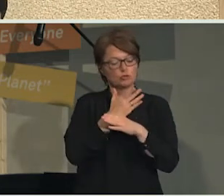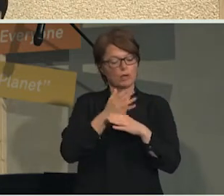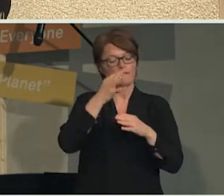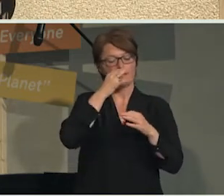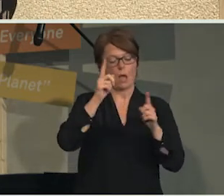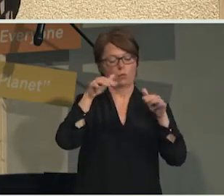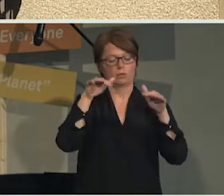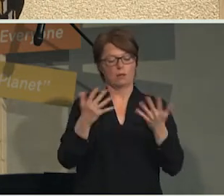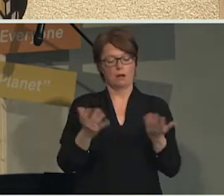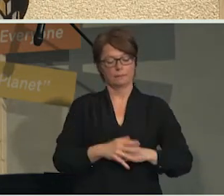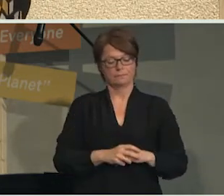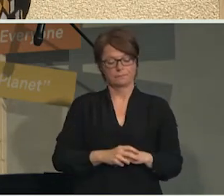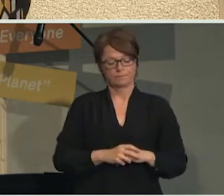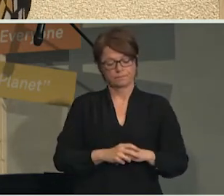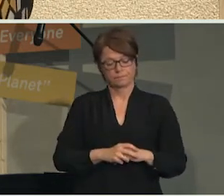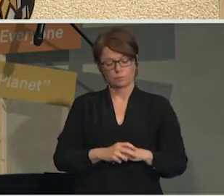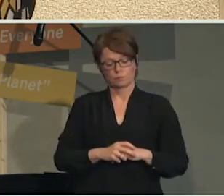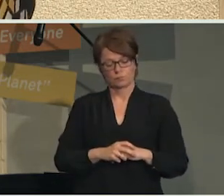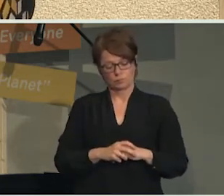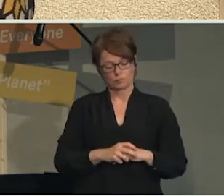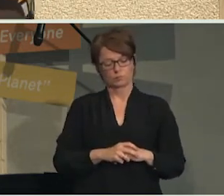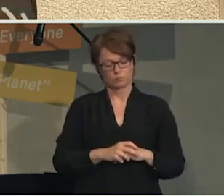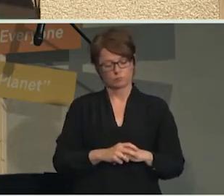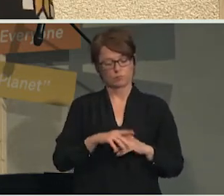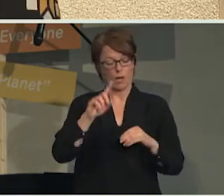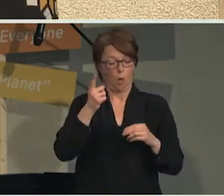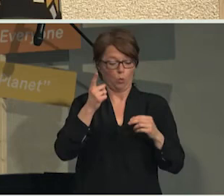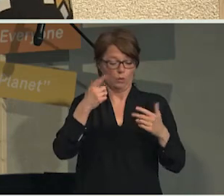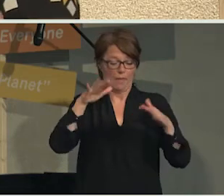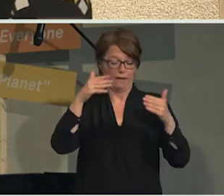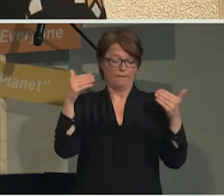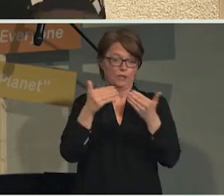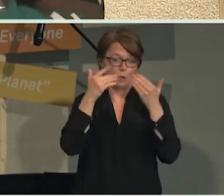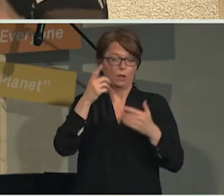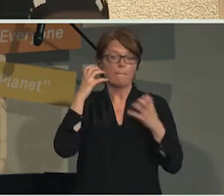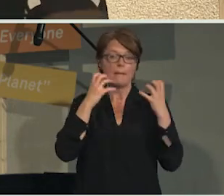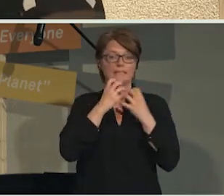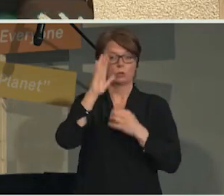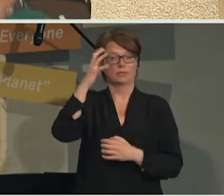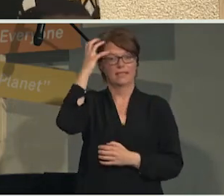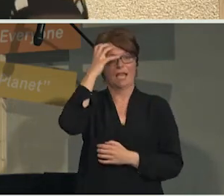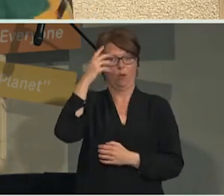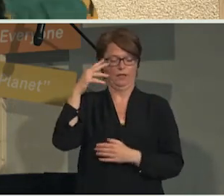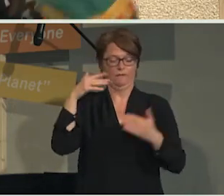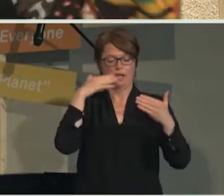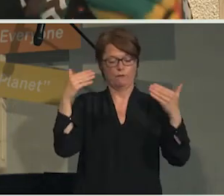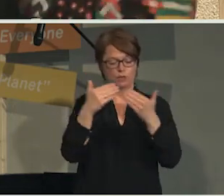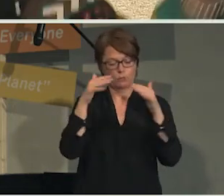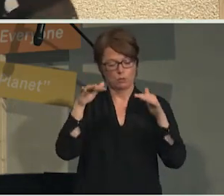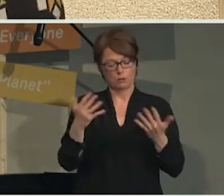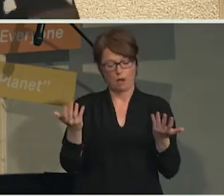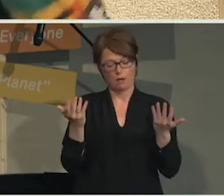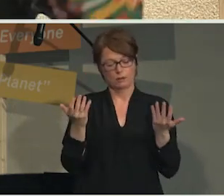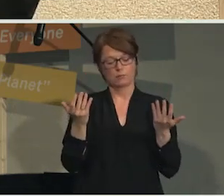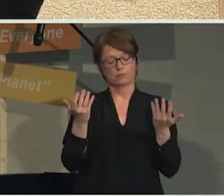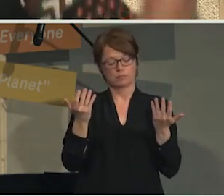dass ich Jahrzehnte in meinem jungen Leben genau auf diese kommunistischen Männer hörte und wartete, dass die Nebenwidersprüche